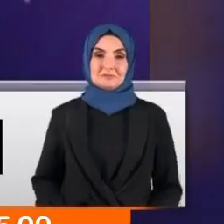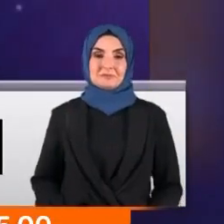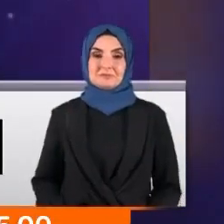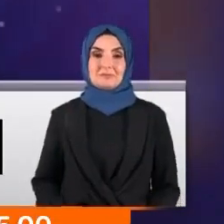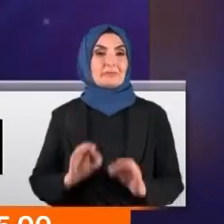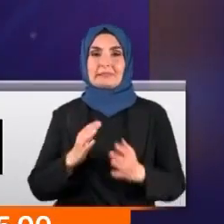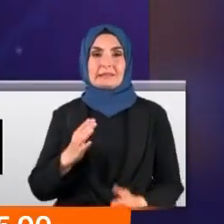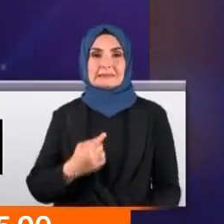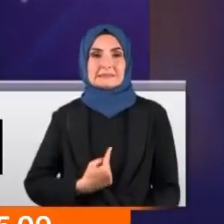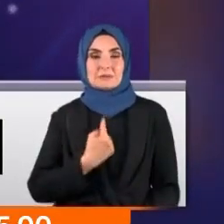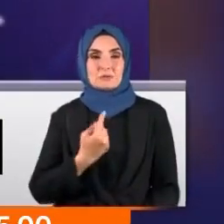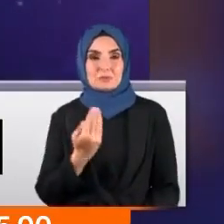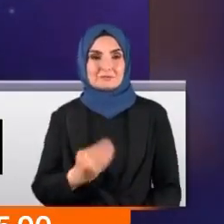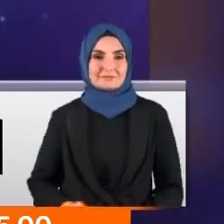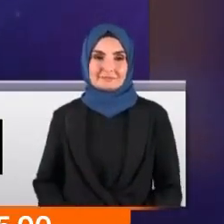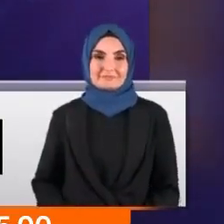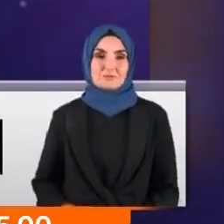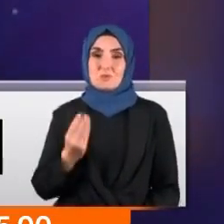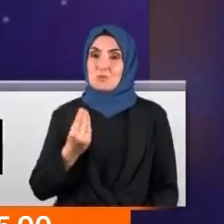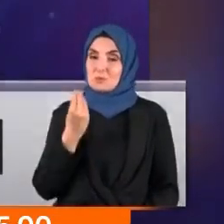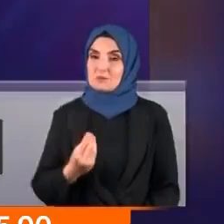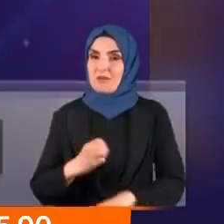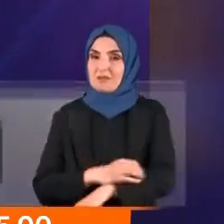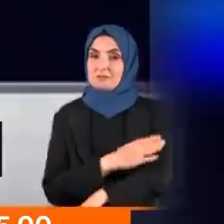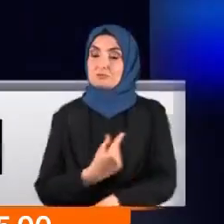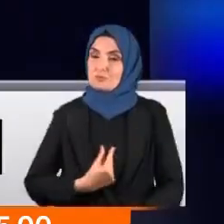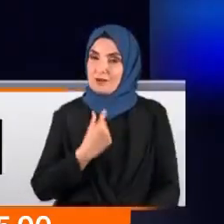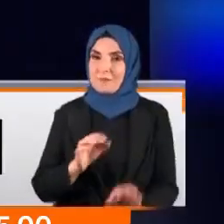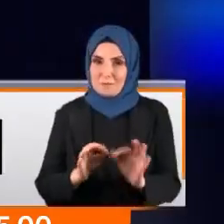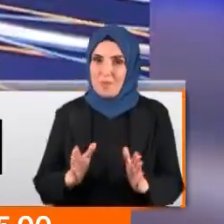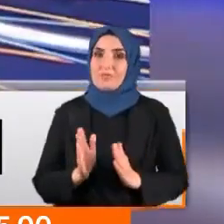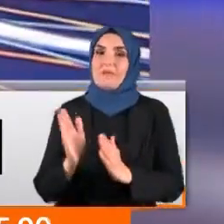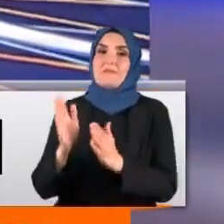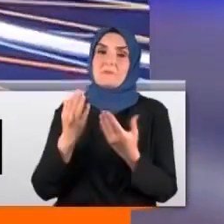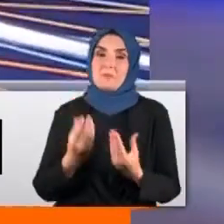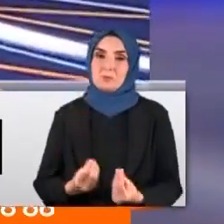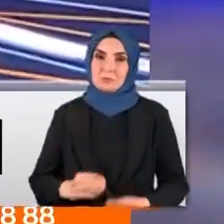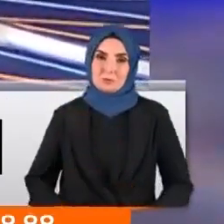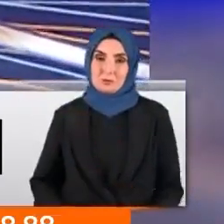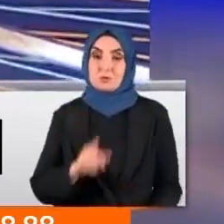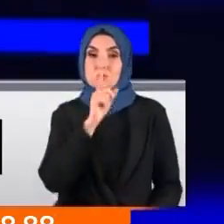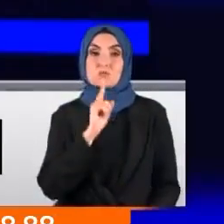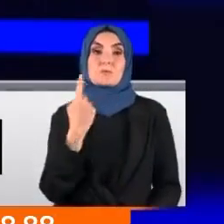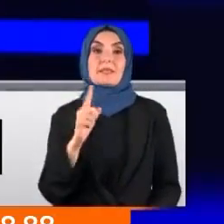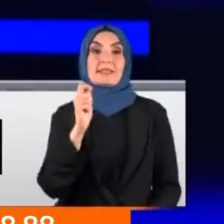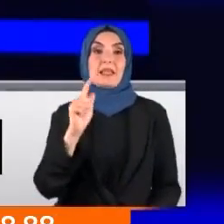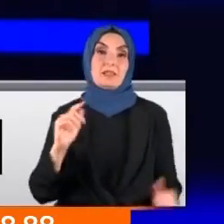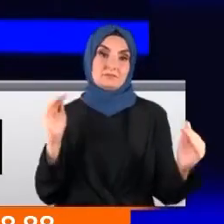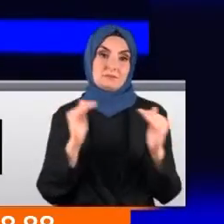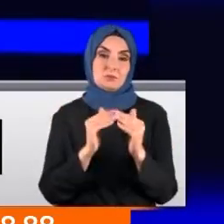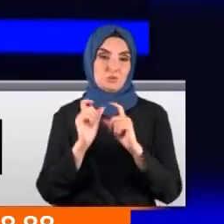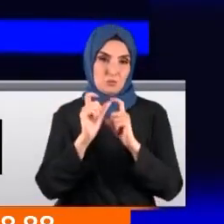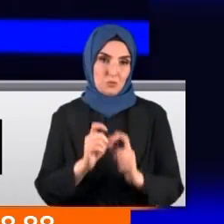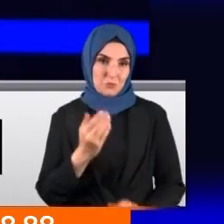Neler hissediyorsun? Çok güzel bir duygu. Umarım bu şekilde devam eder. Sırada 100 bin lira değerindeki soru vardı. Tebrik